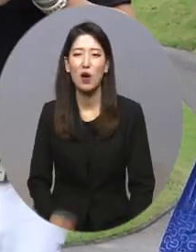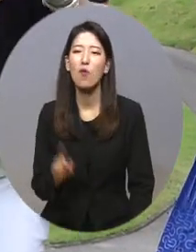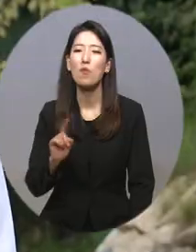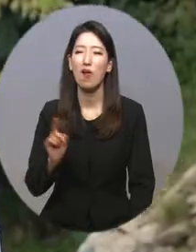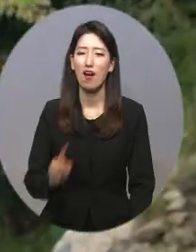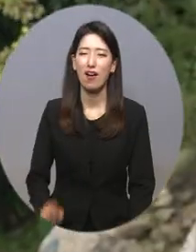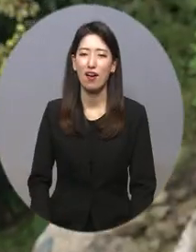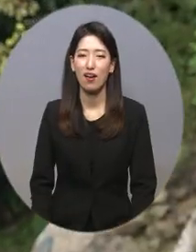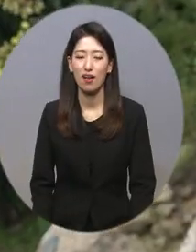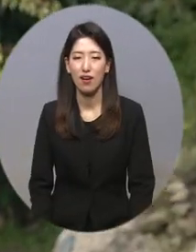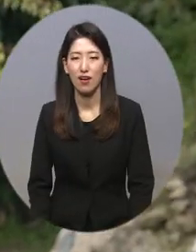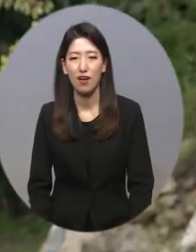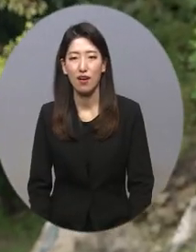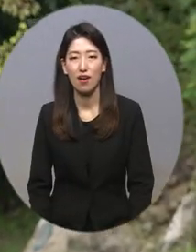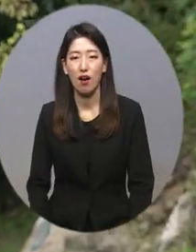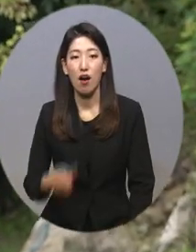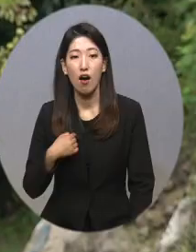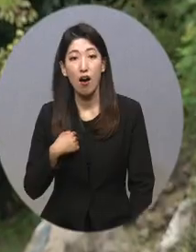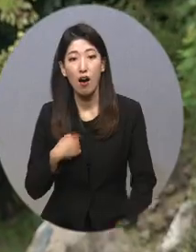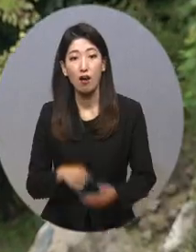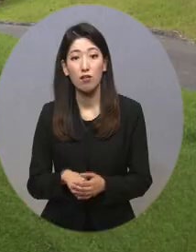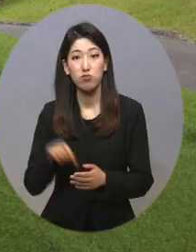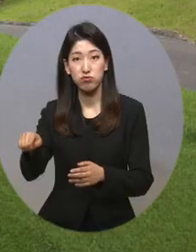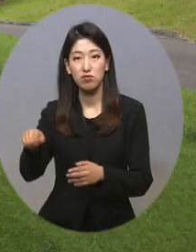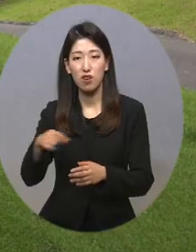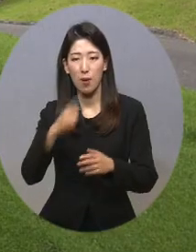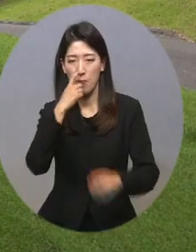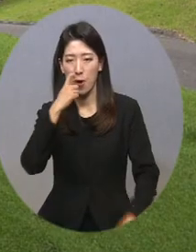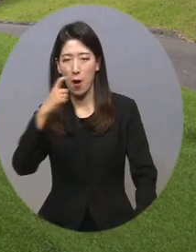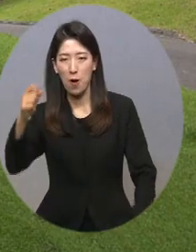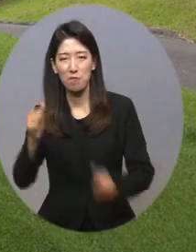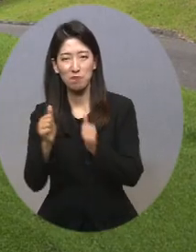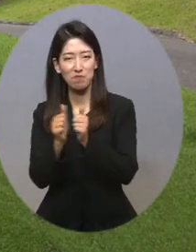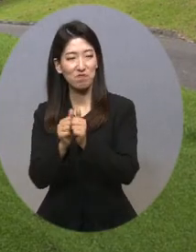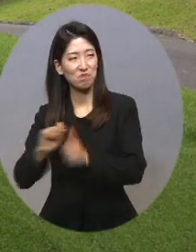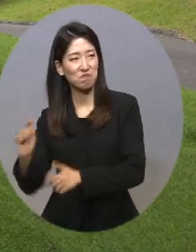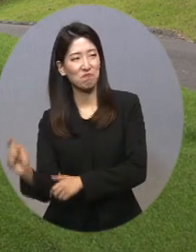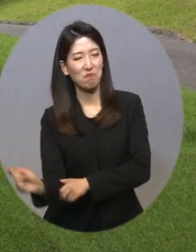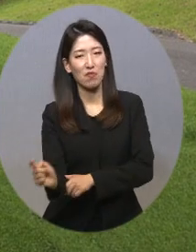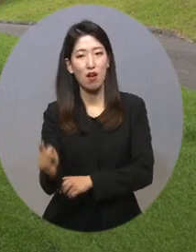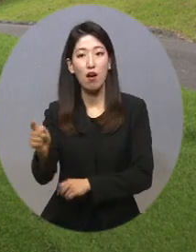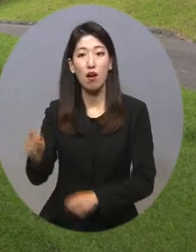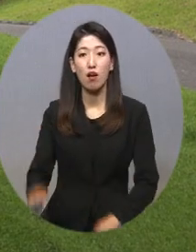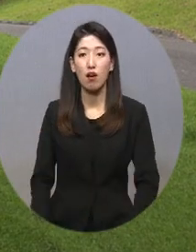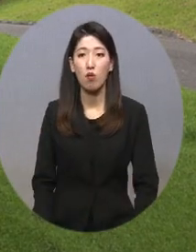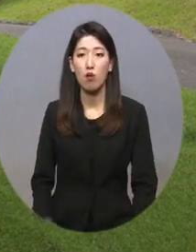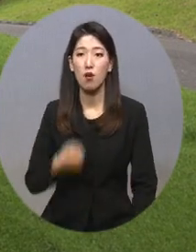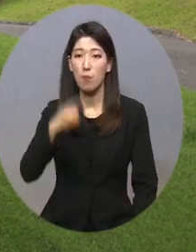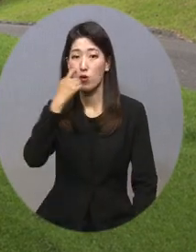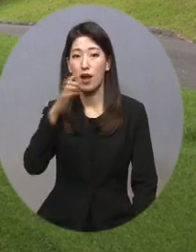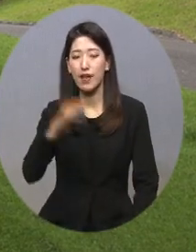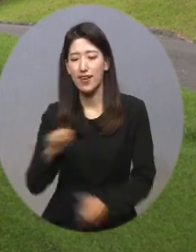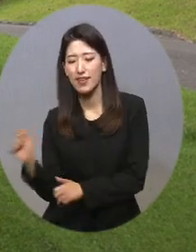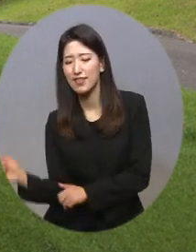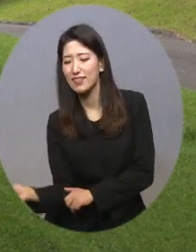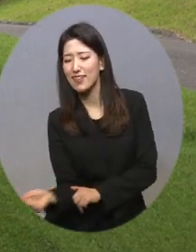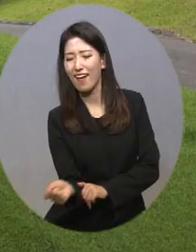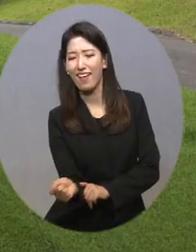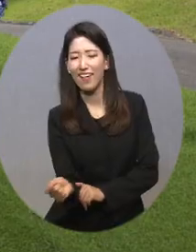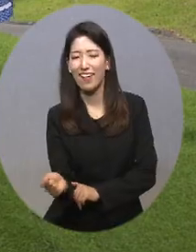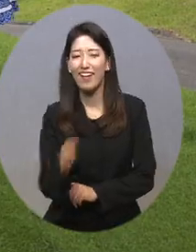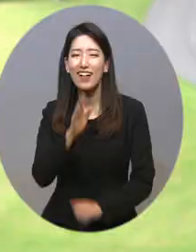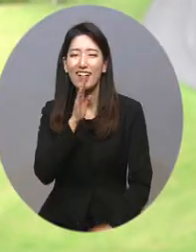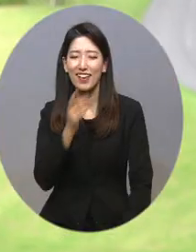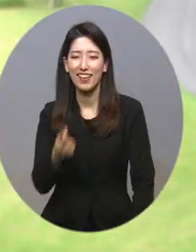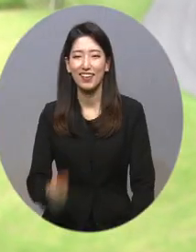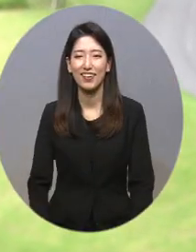아, 네, 아니, 그러니까. 우리 채널에 나와서 멋있게 보이려고 환장을 하는 거야, 환장을. 진짜. 아니, 멋있게 보이려면 우리 자세 때문에 망가져야 되는데. 아,